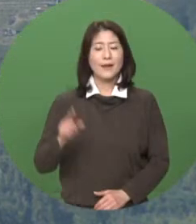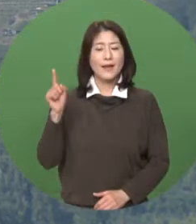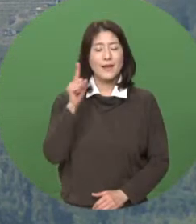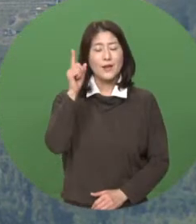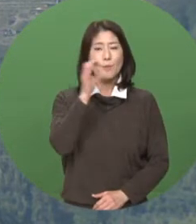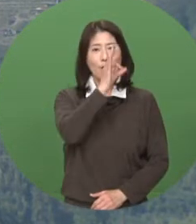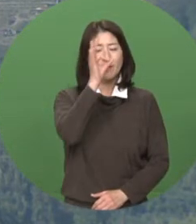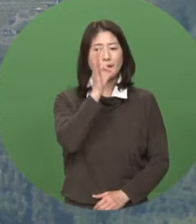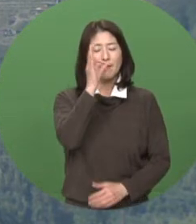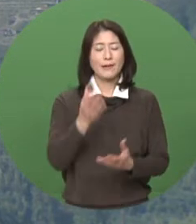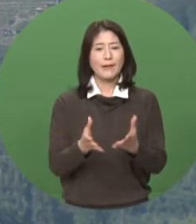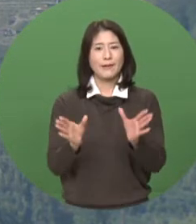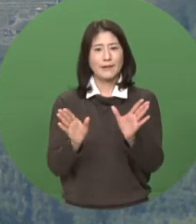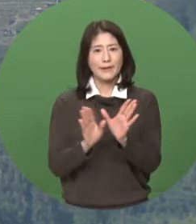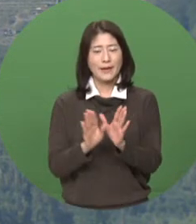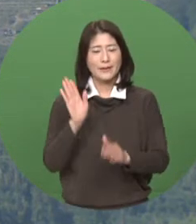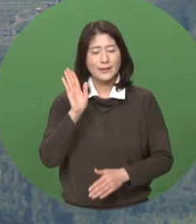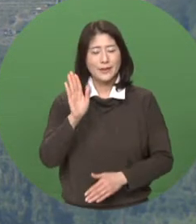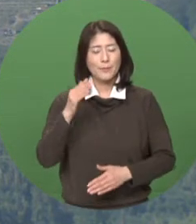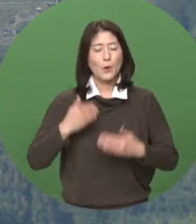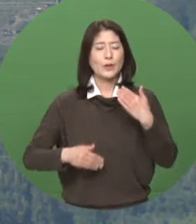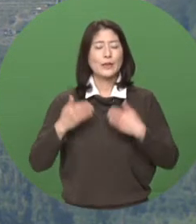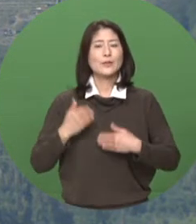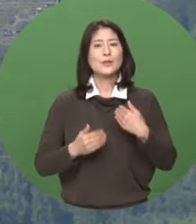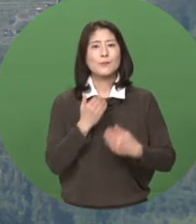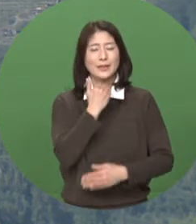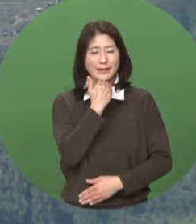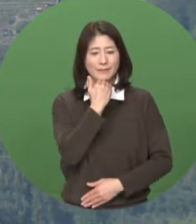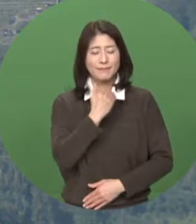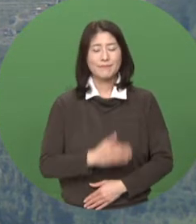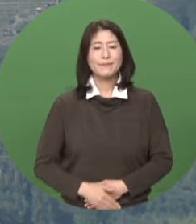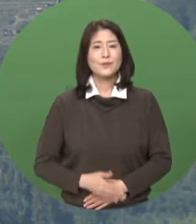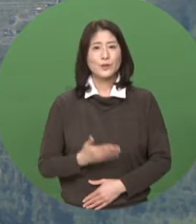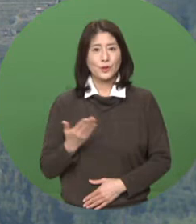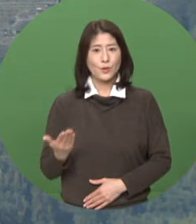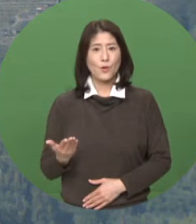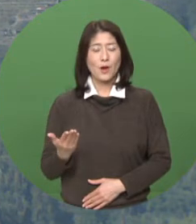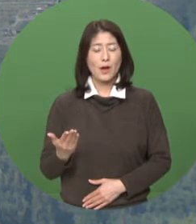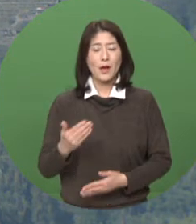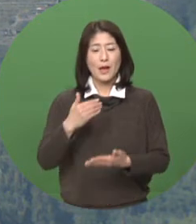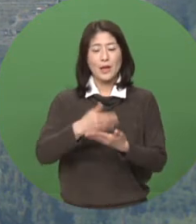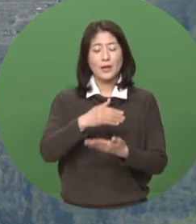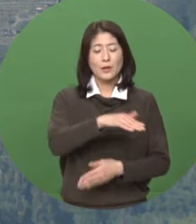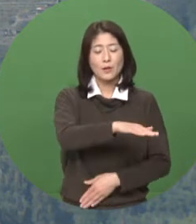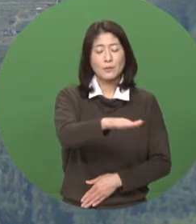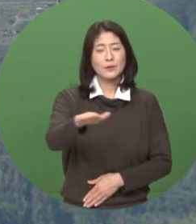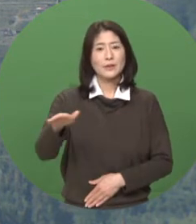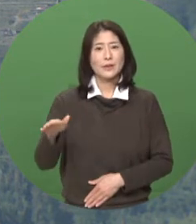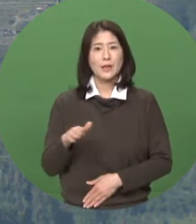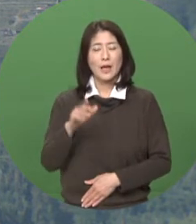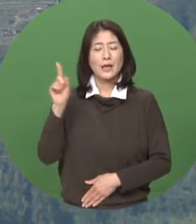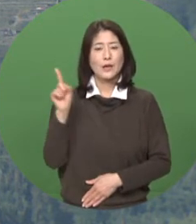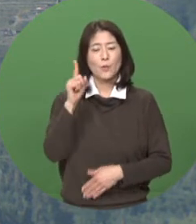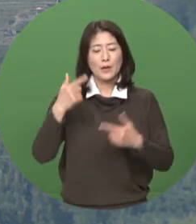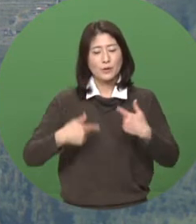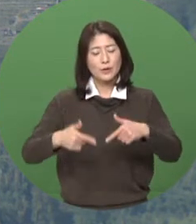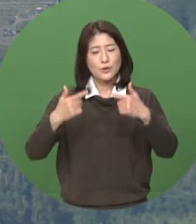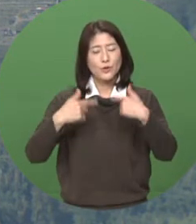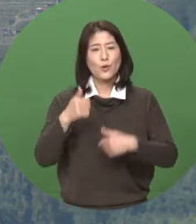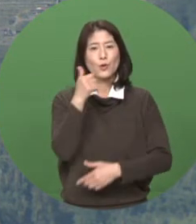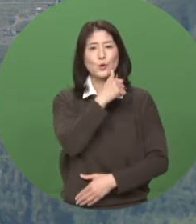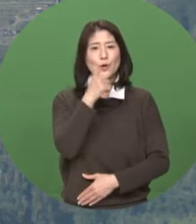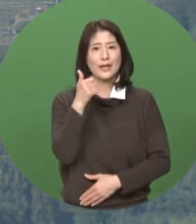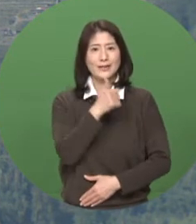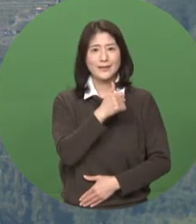生駒探検隊、次回もお楽しみに。続いては駅などを起点に生駒の日常をご紹介